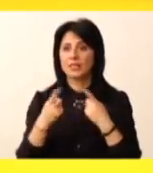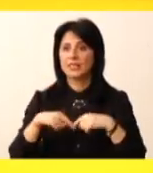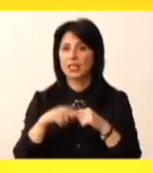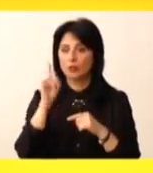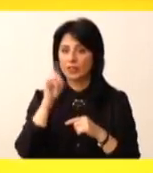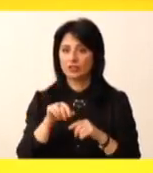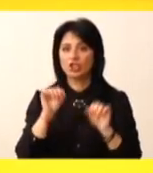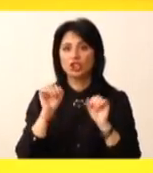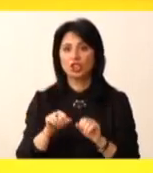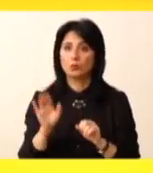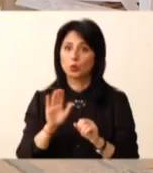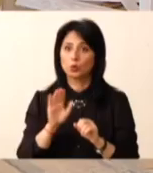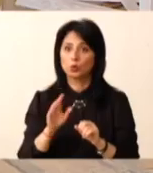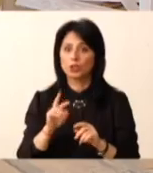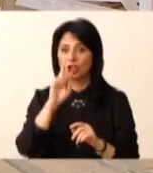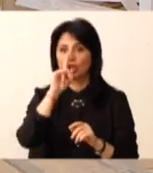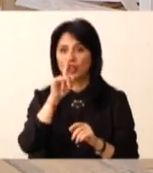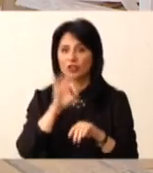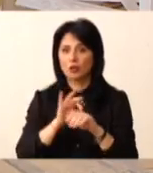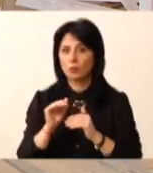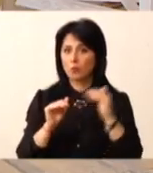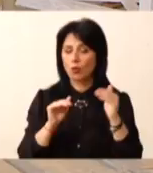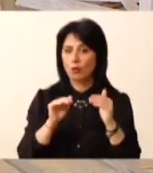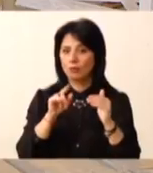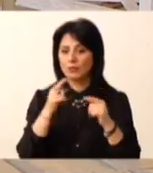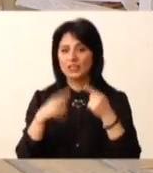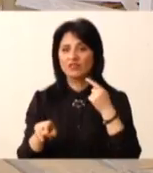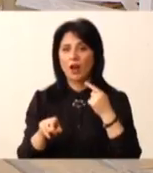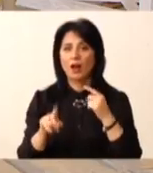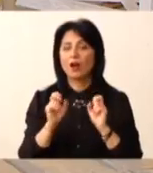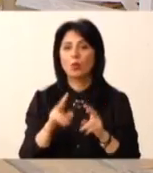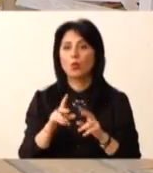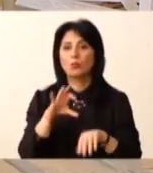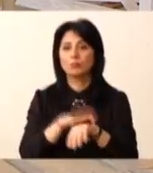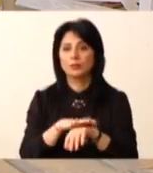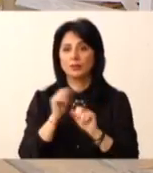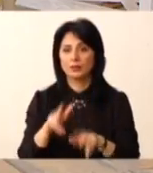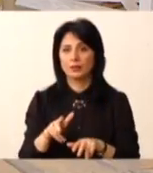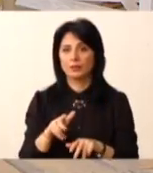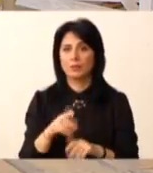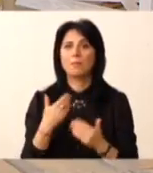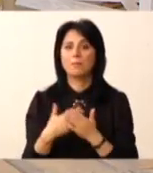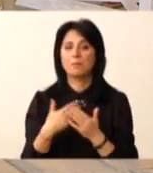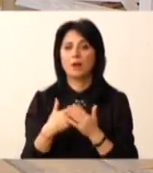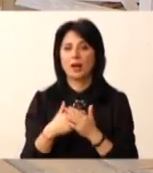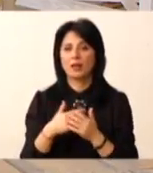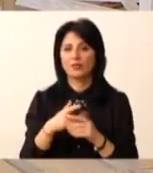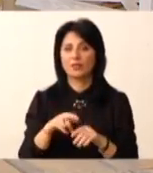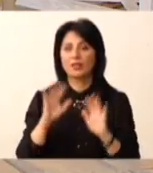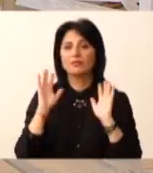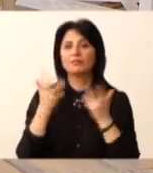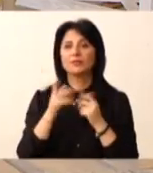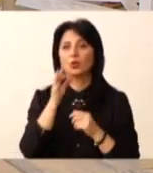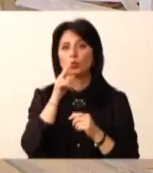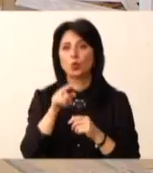საზოგადოება მიცის და შეიძლება თუ არა შეგვეშალოს ეს დაავადებები და რა განასხვავებს არსებითად. თქვენ ბრძანეთ, რომ მაგალითად ავტოიმუნური